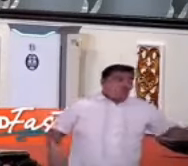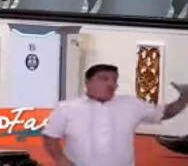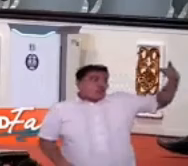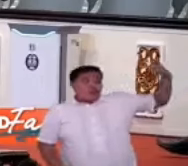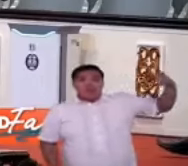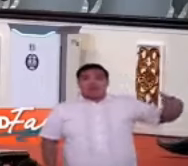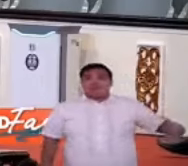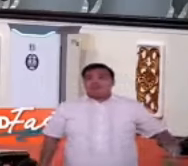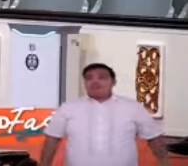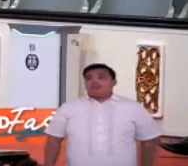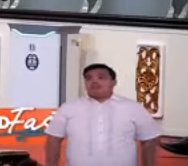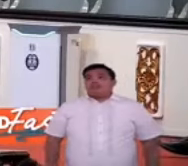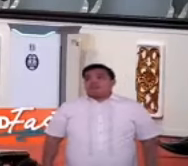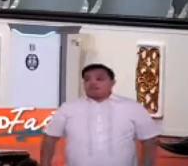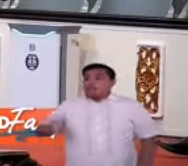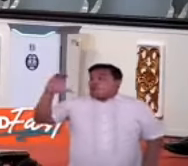hasula, no?